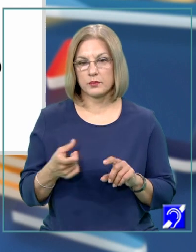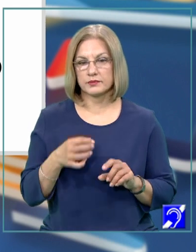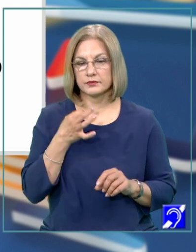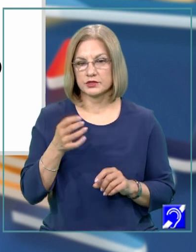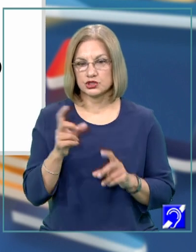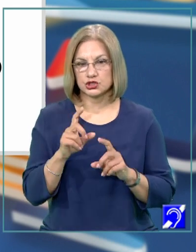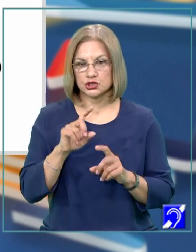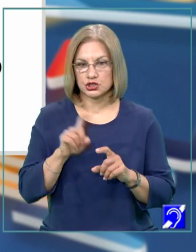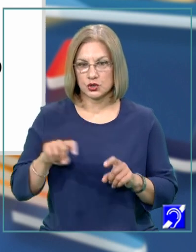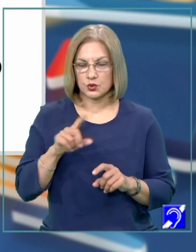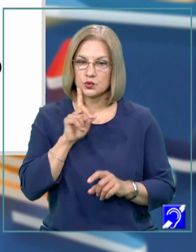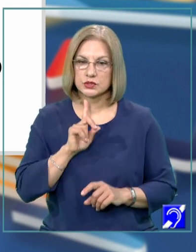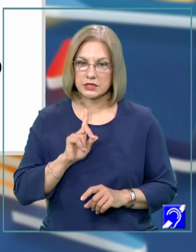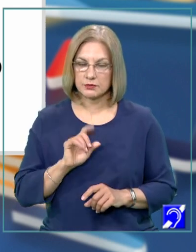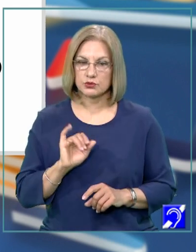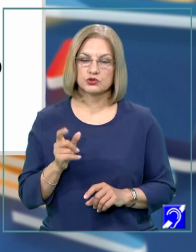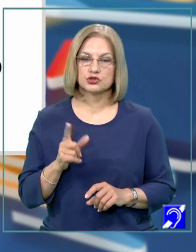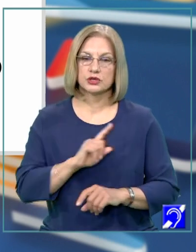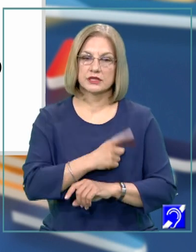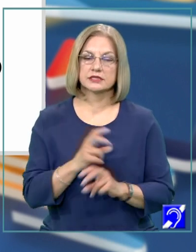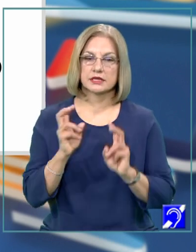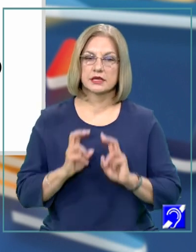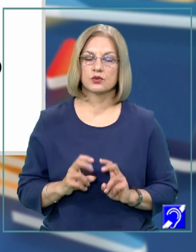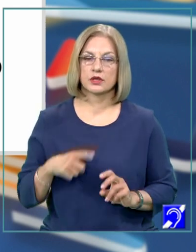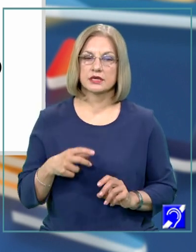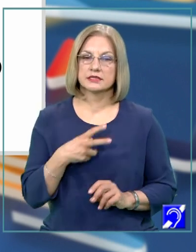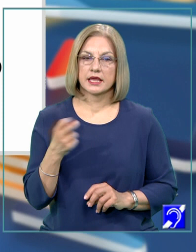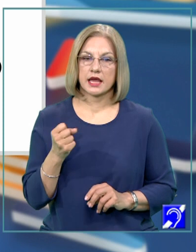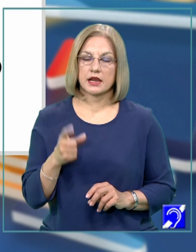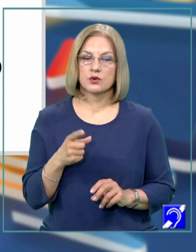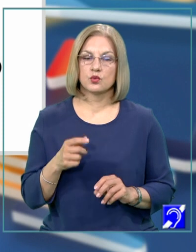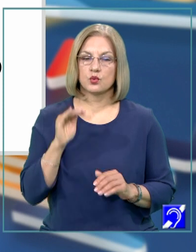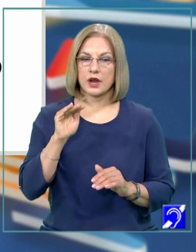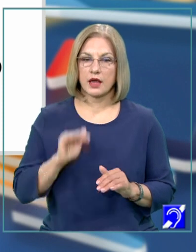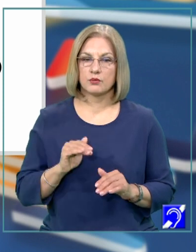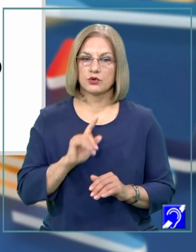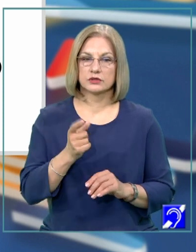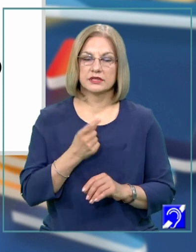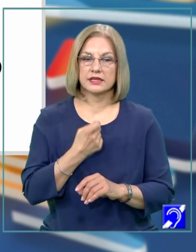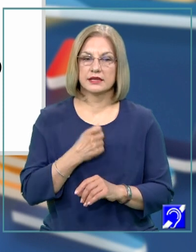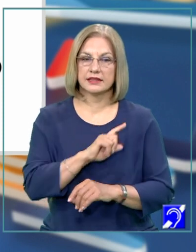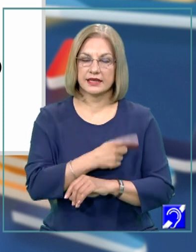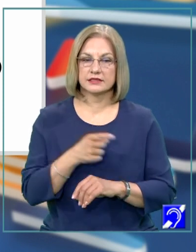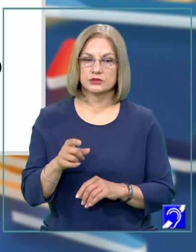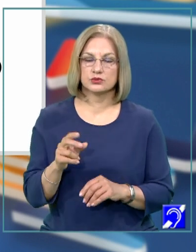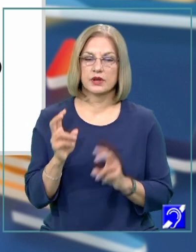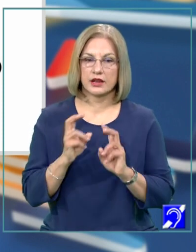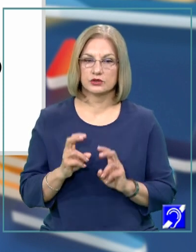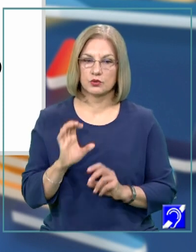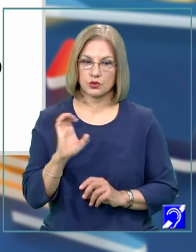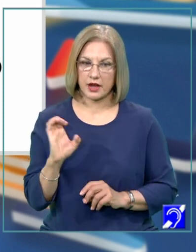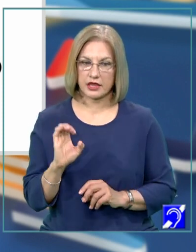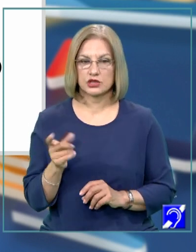simplu respectiv Deci intensitatea curentului este egală cu raportul dintre tensiunea electromotoare e